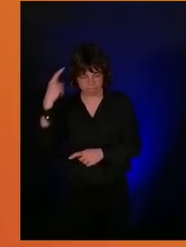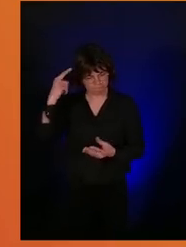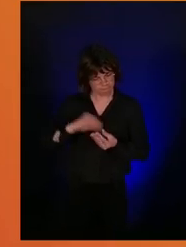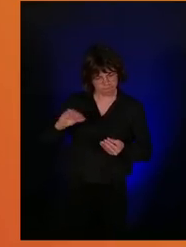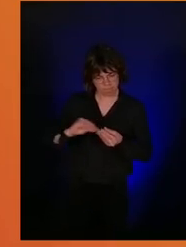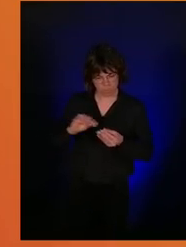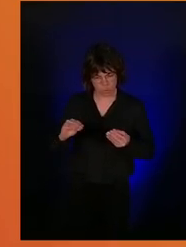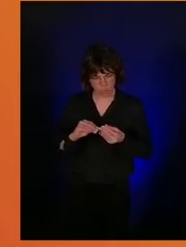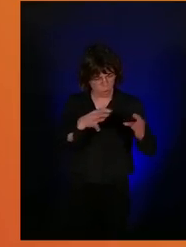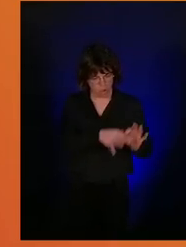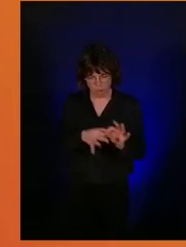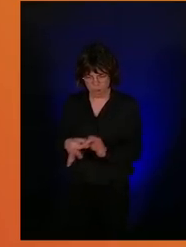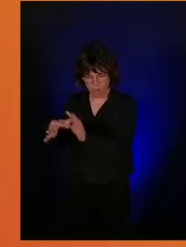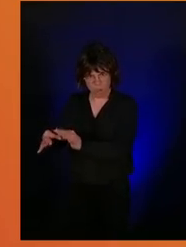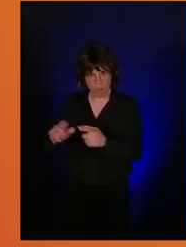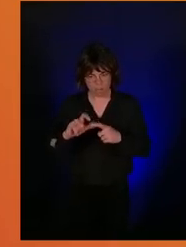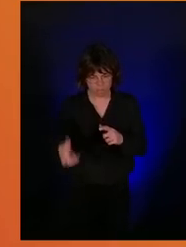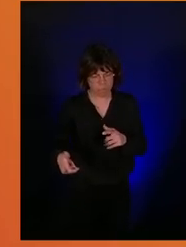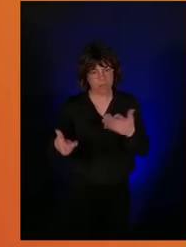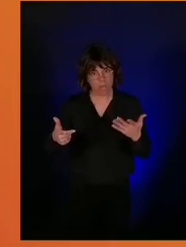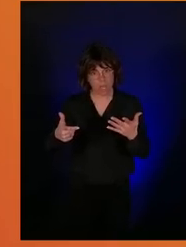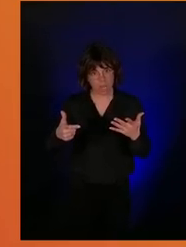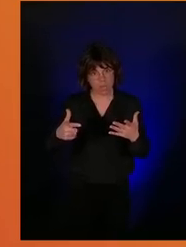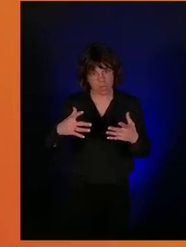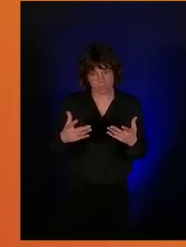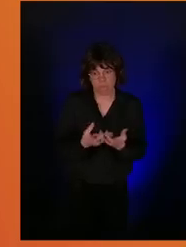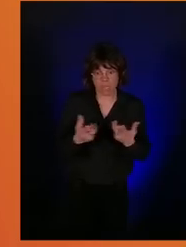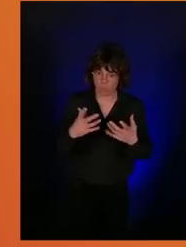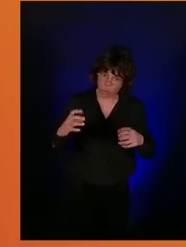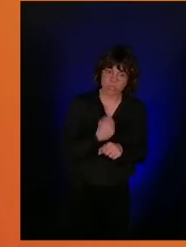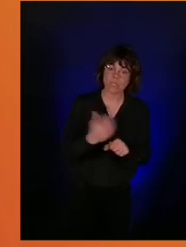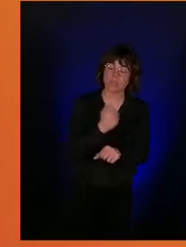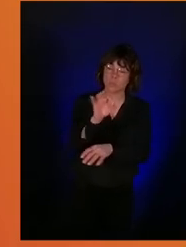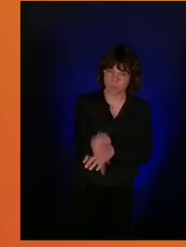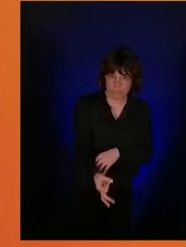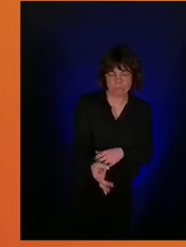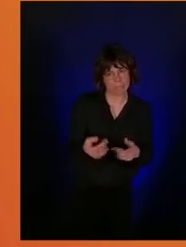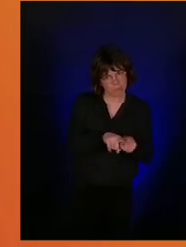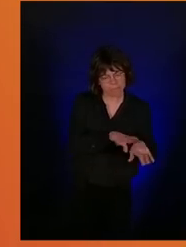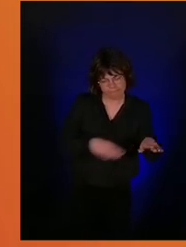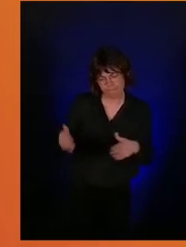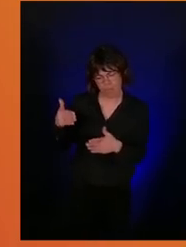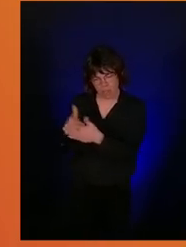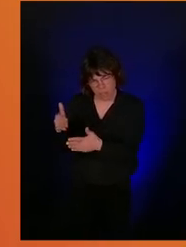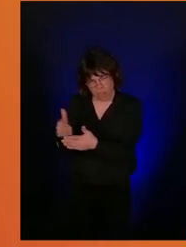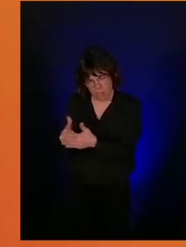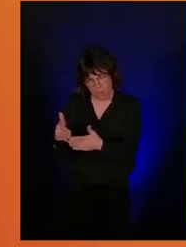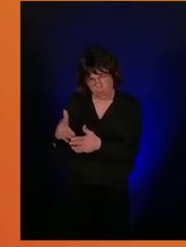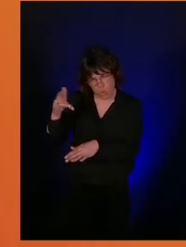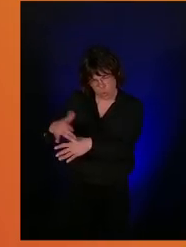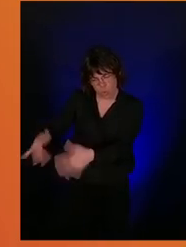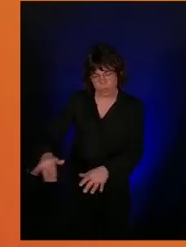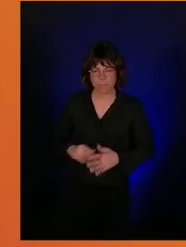la convergence, avec des exemples de succès, mais aussi des difficultés que nous avons connues. Sur les